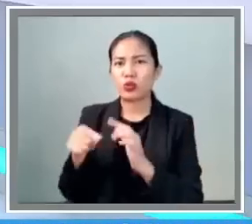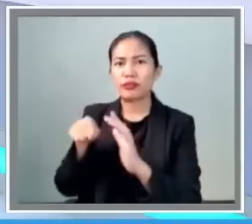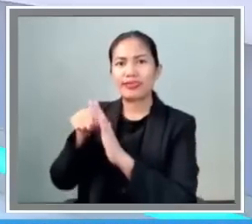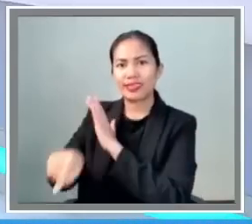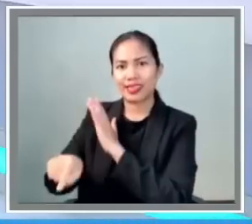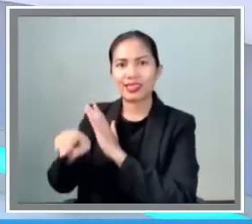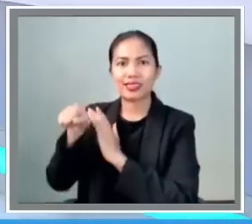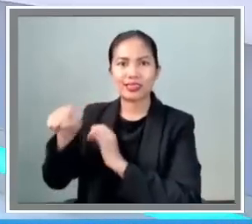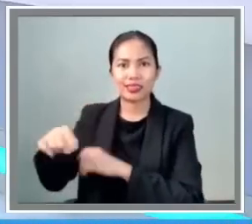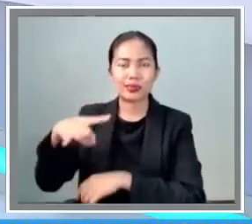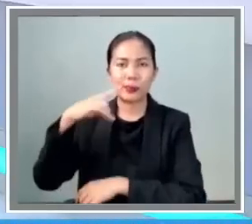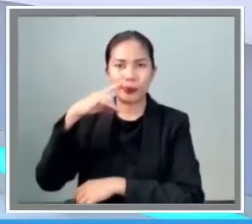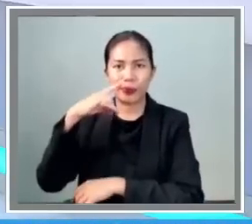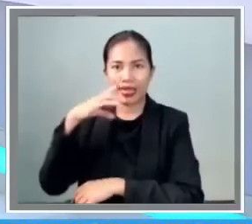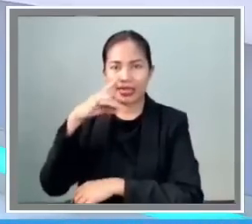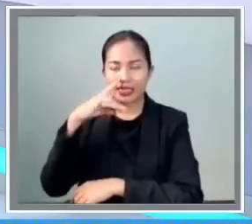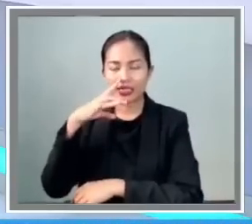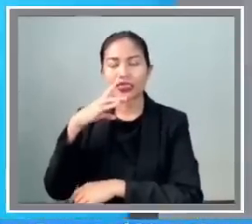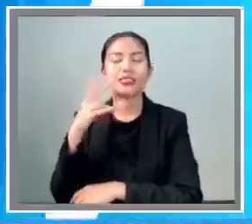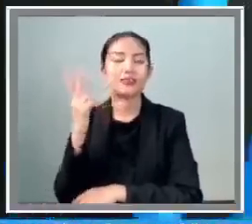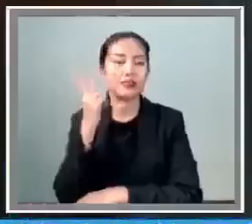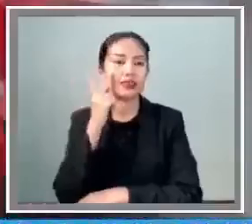probinsya hatid ni darl